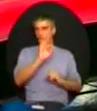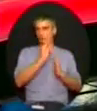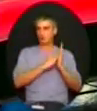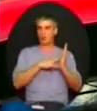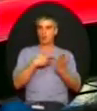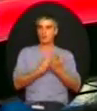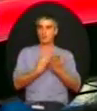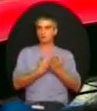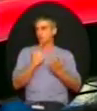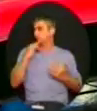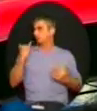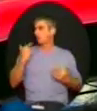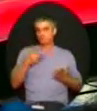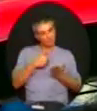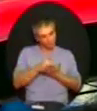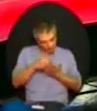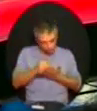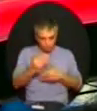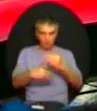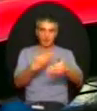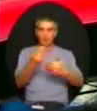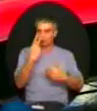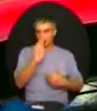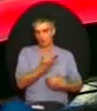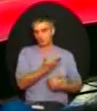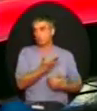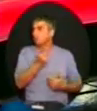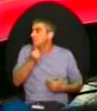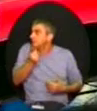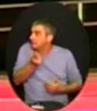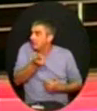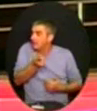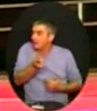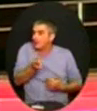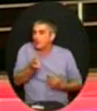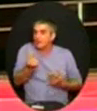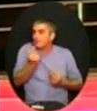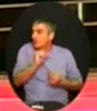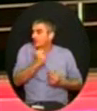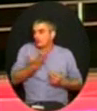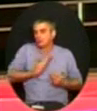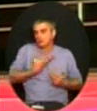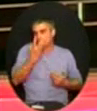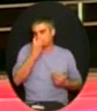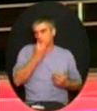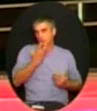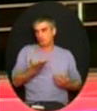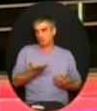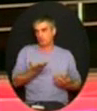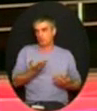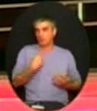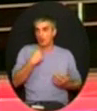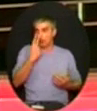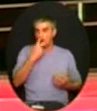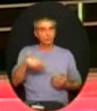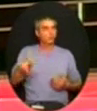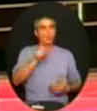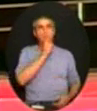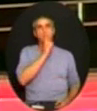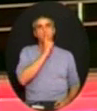חוק ההמלצות, אגב, ממשיכה להתקדם, ראינו. וזה הדבר הכי מדחדך, לראות את